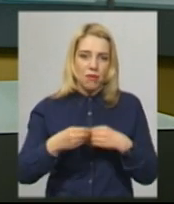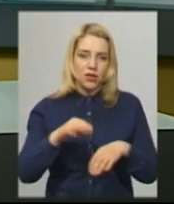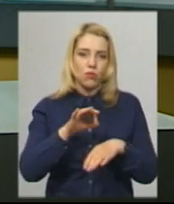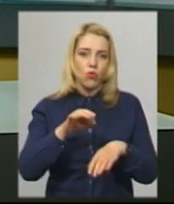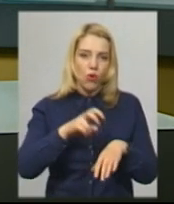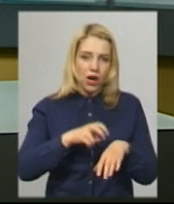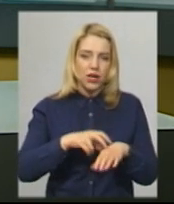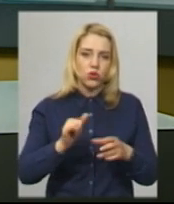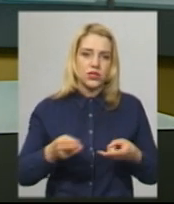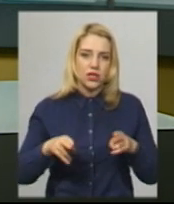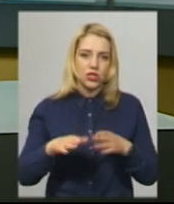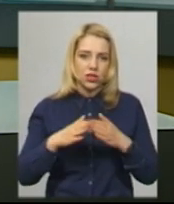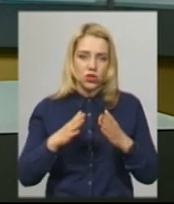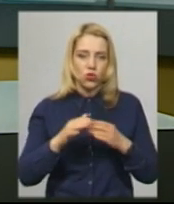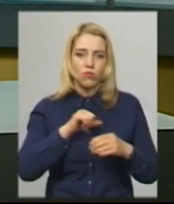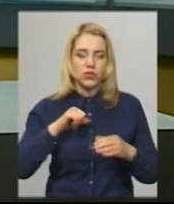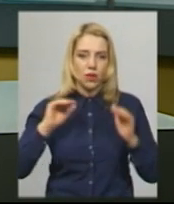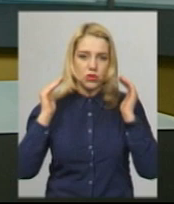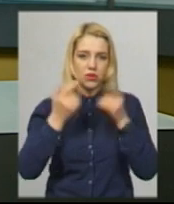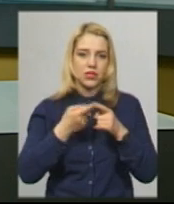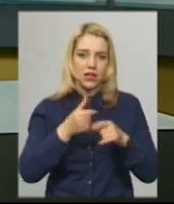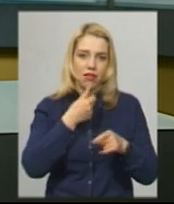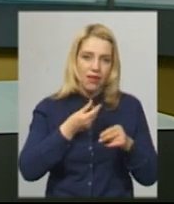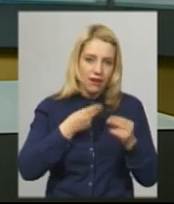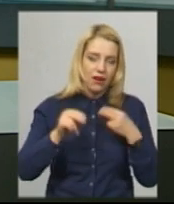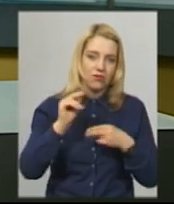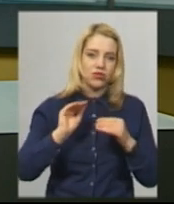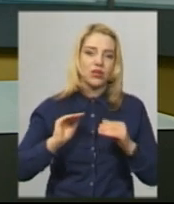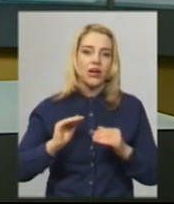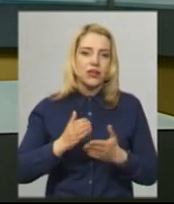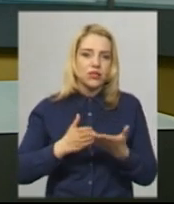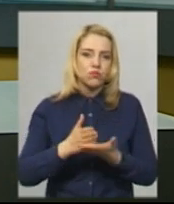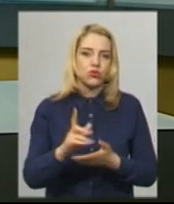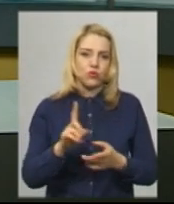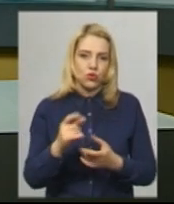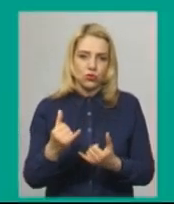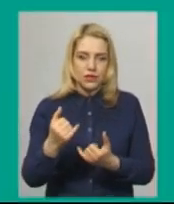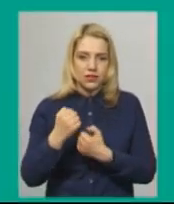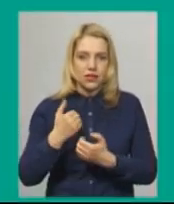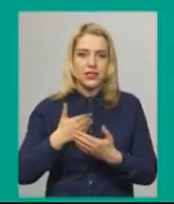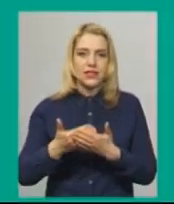Залишайтеся вдома. Самоізоляція – найдієвіший спосіб убезпечити себе від інфікування.